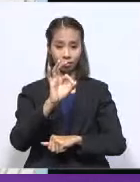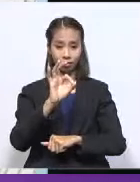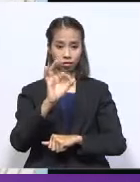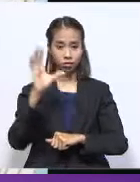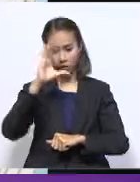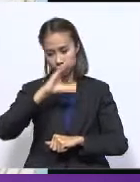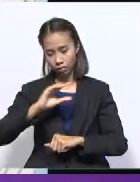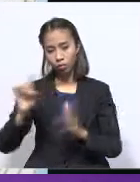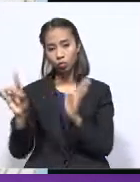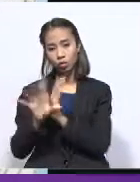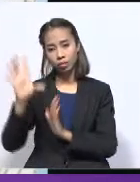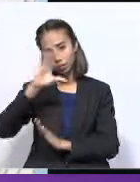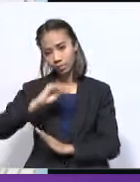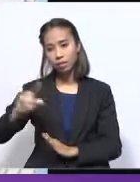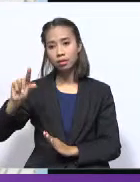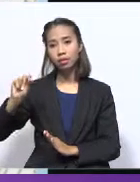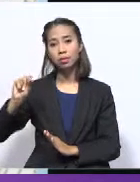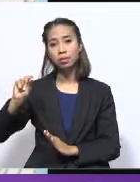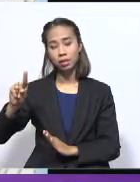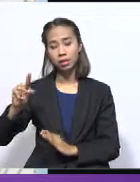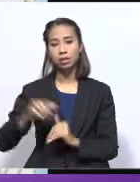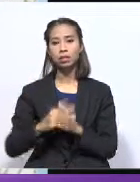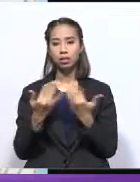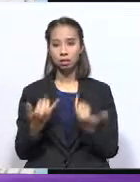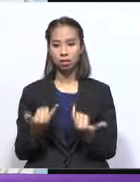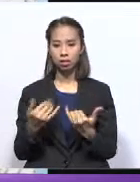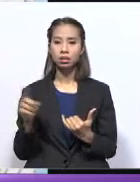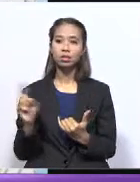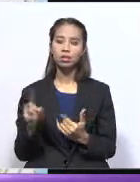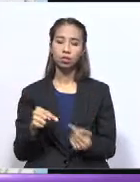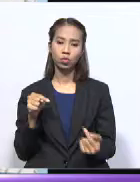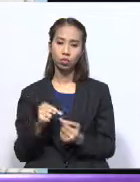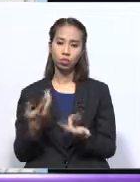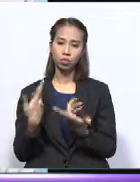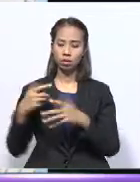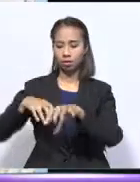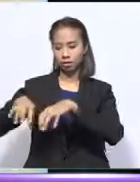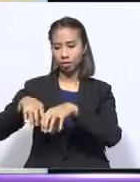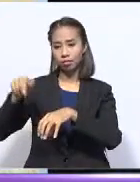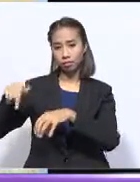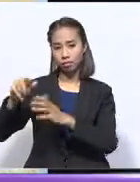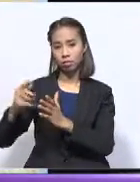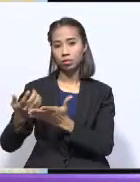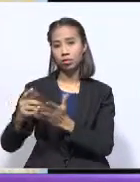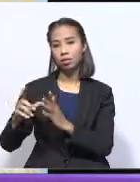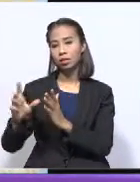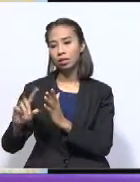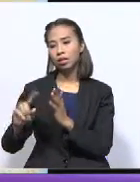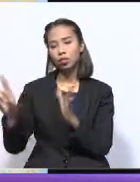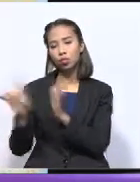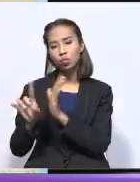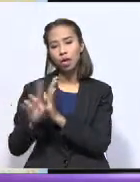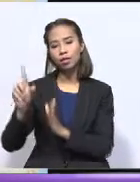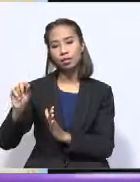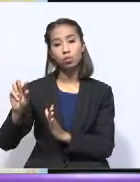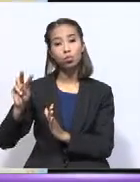เที่ยวสุดท้ายเวลา21นาฬิกาและจุดปลายทางพื้นที่การจัดงานเที่ยวสุดท้ายนะคะรถออกเวลา22นาฬิกา